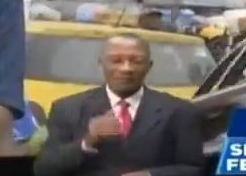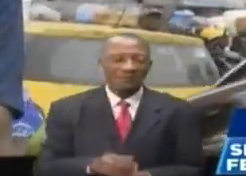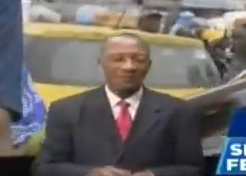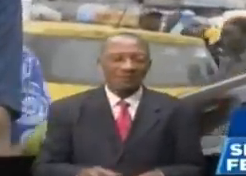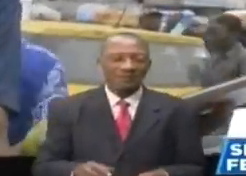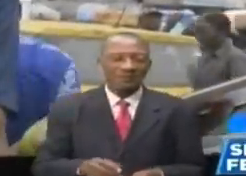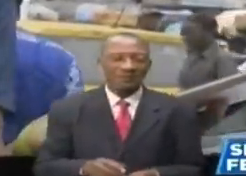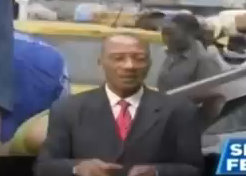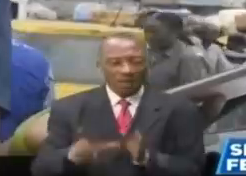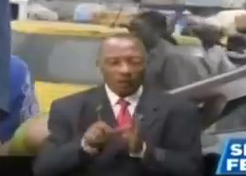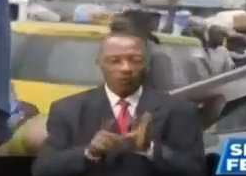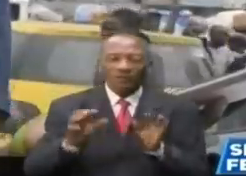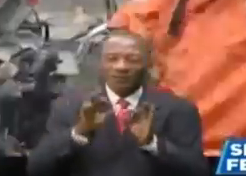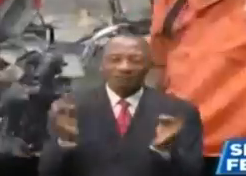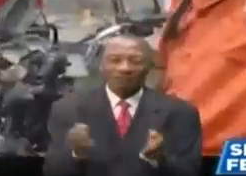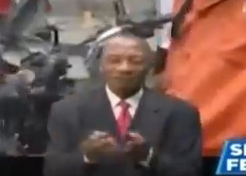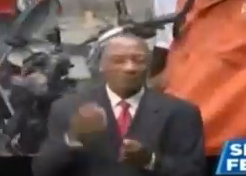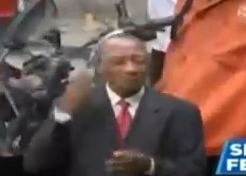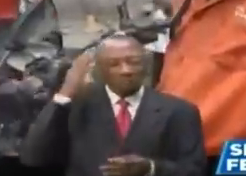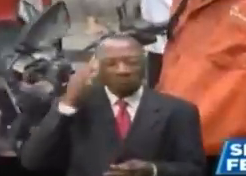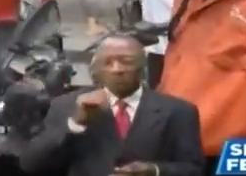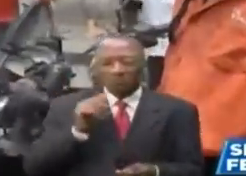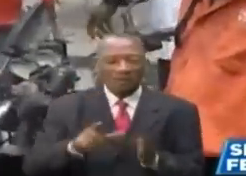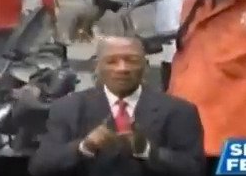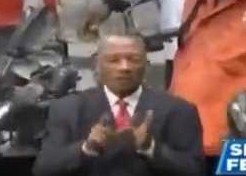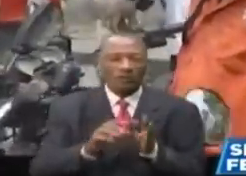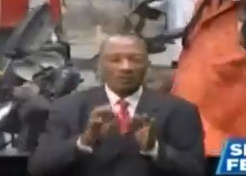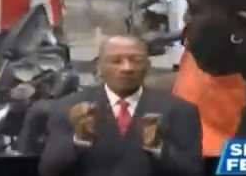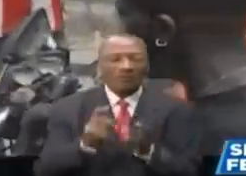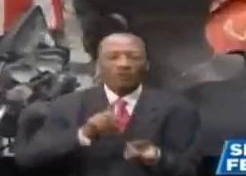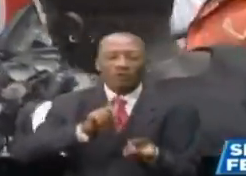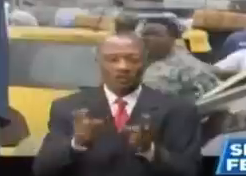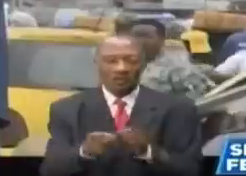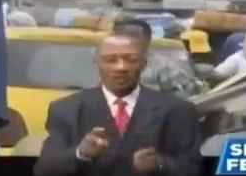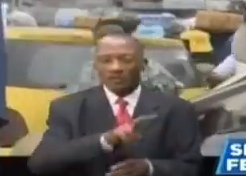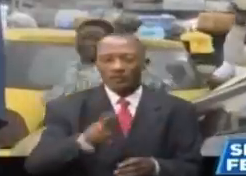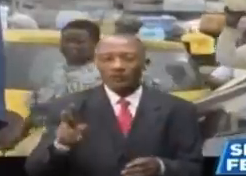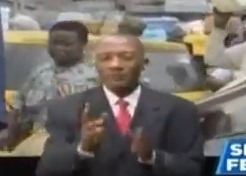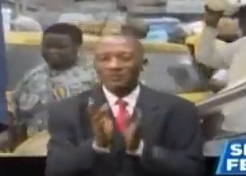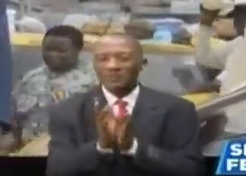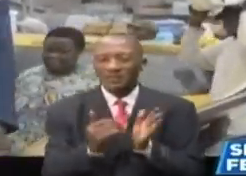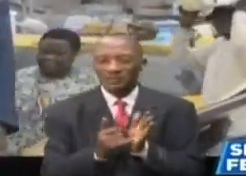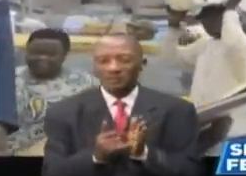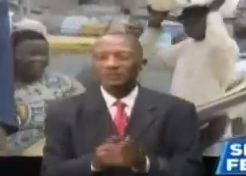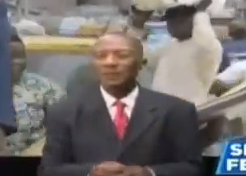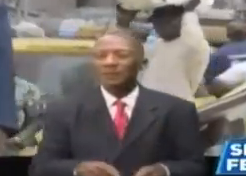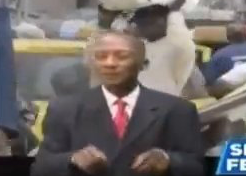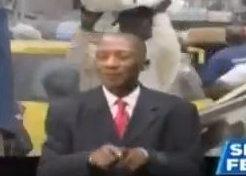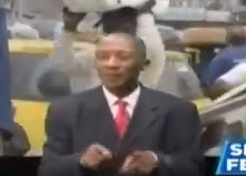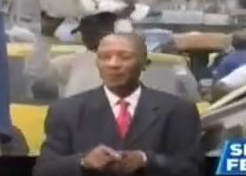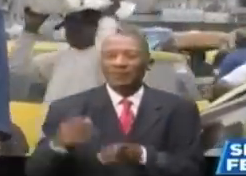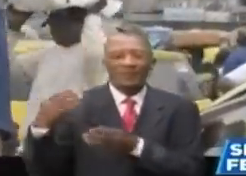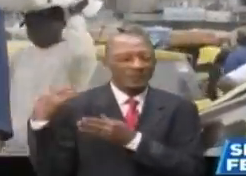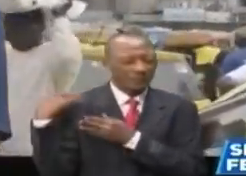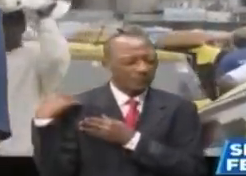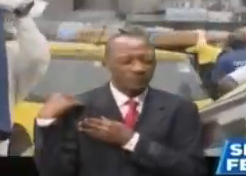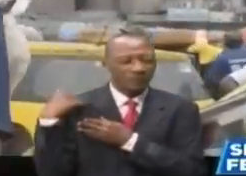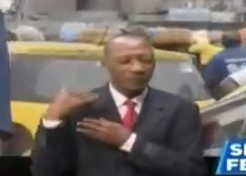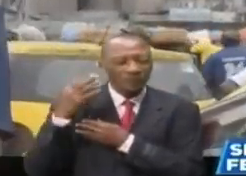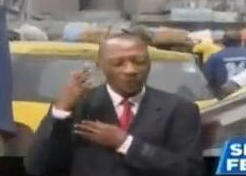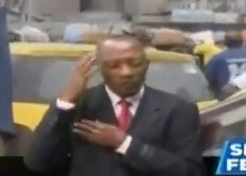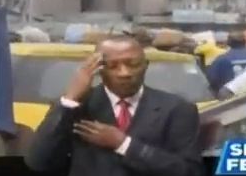famille qui a été révisé en 2016. Même les autorités n'étaient pas au courant